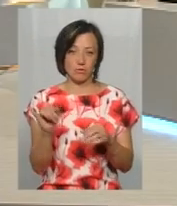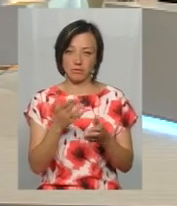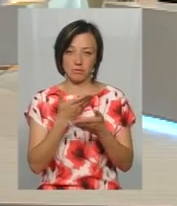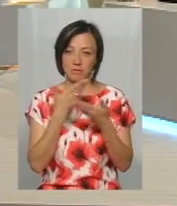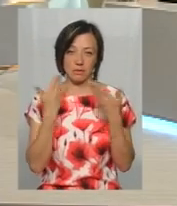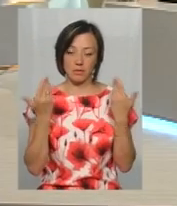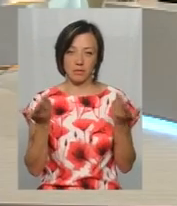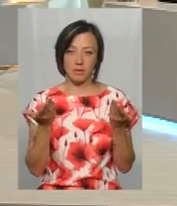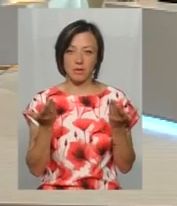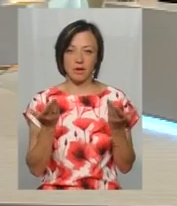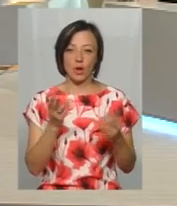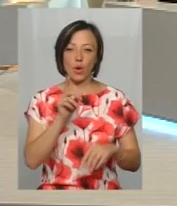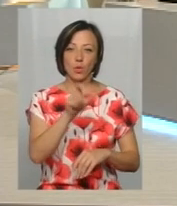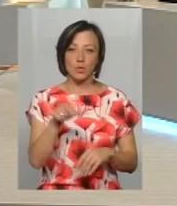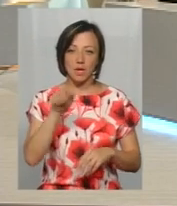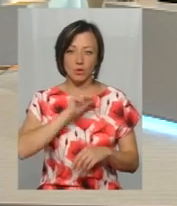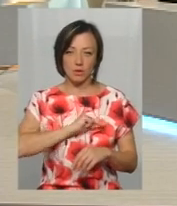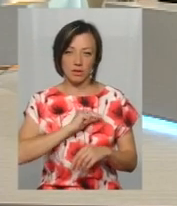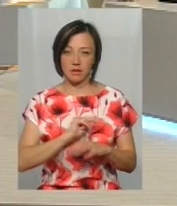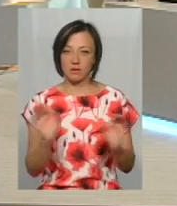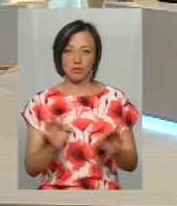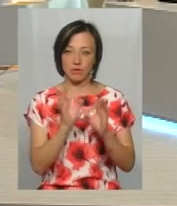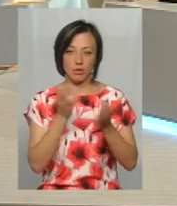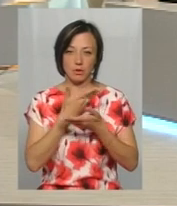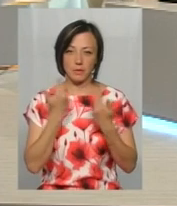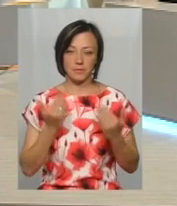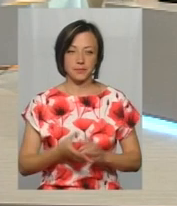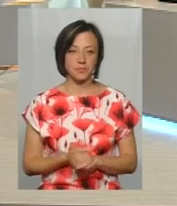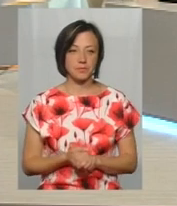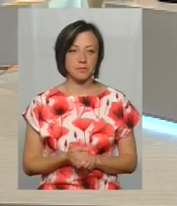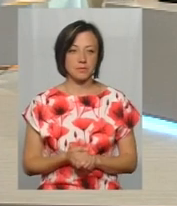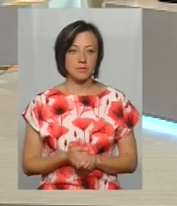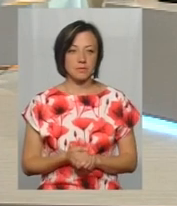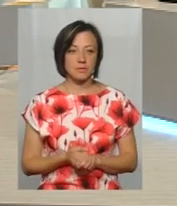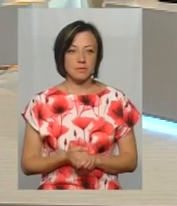там трудолюдських заходів не відбувається.